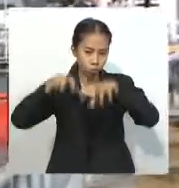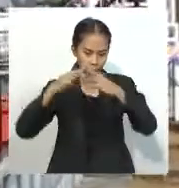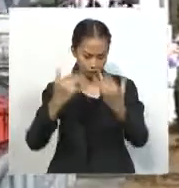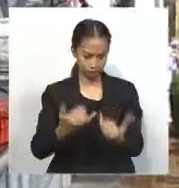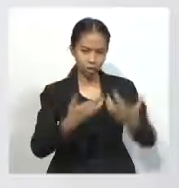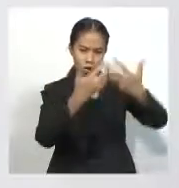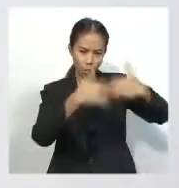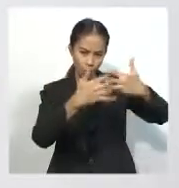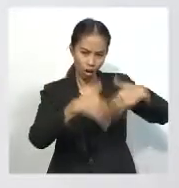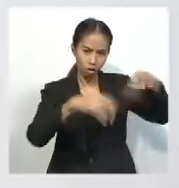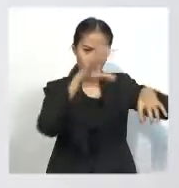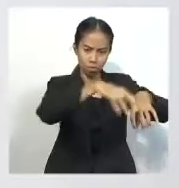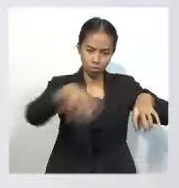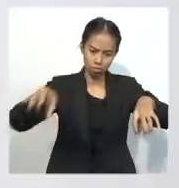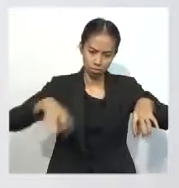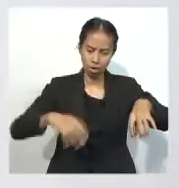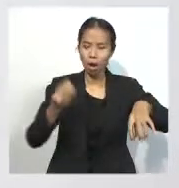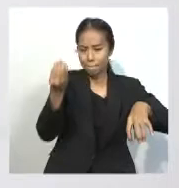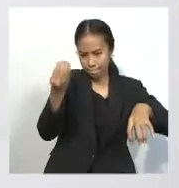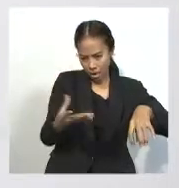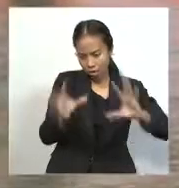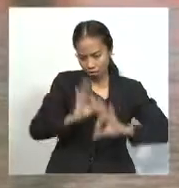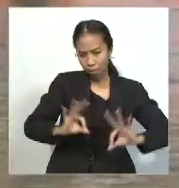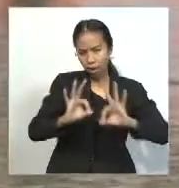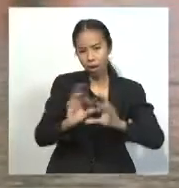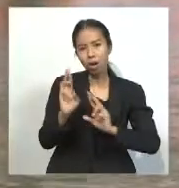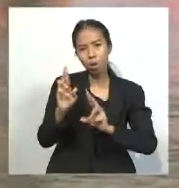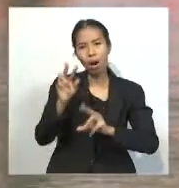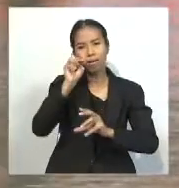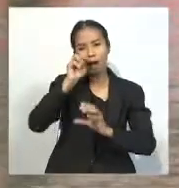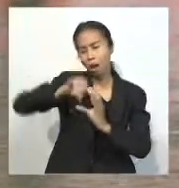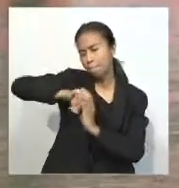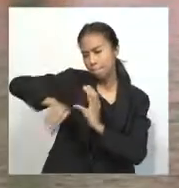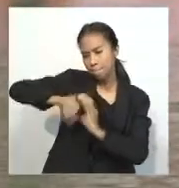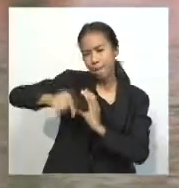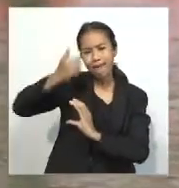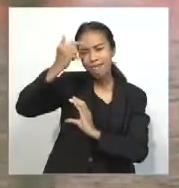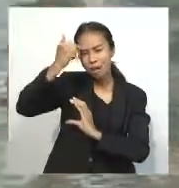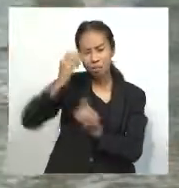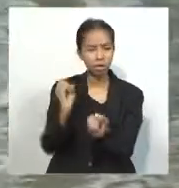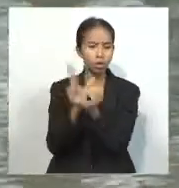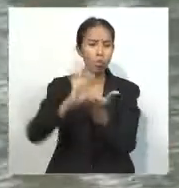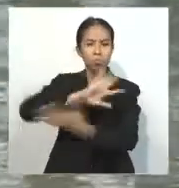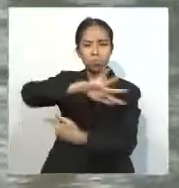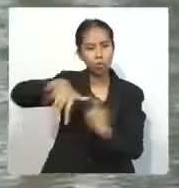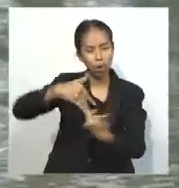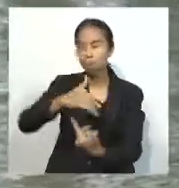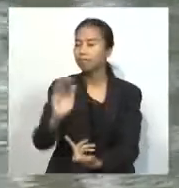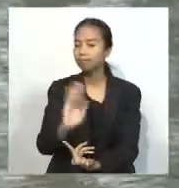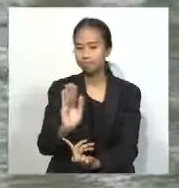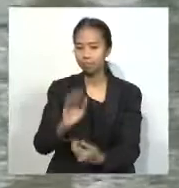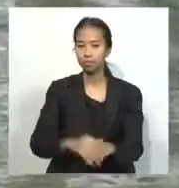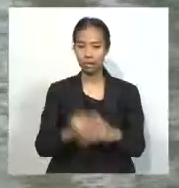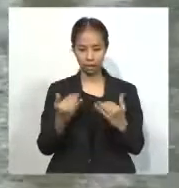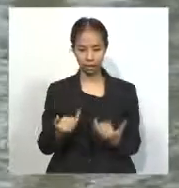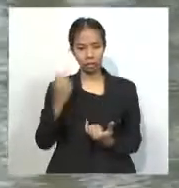องการระบายน้ำต้องไม่ให้ส่งผลกระทบต่อสิ่งแวดล้อมทางนี้รัฐบาลได้วางรากฐานการพัฒนาประเทศระ